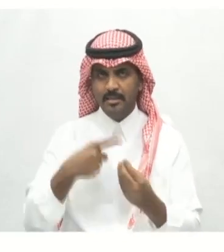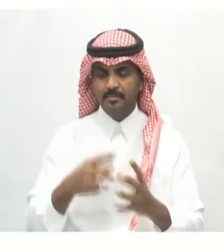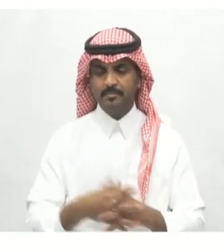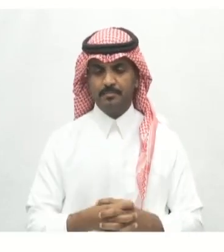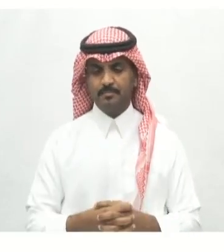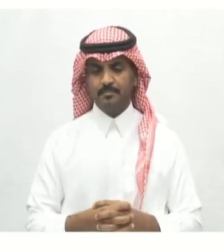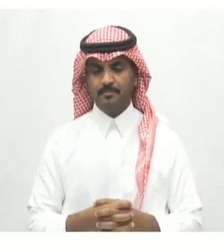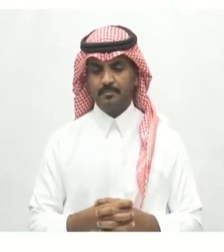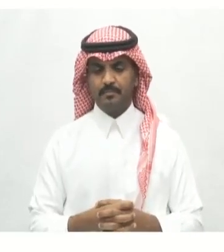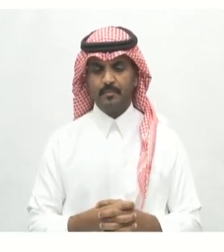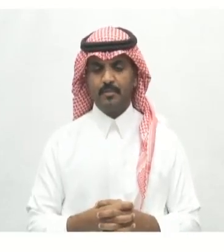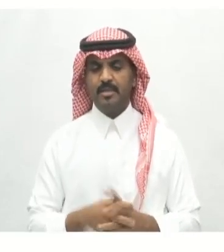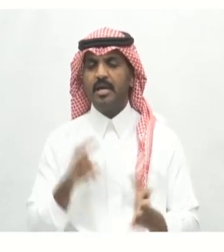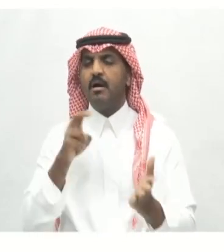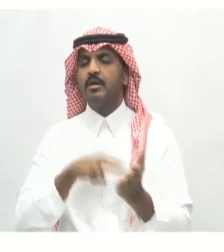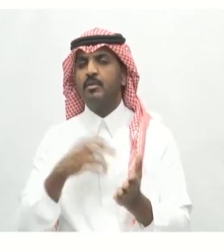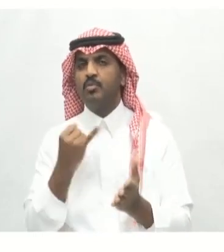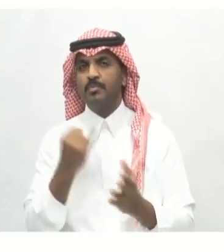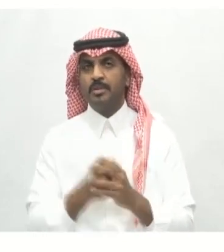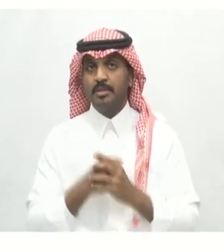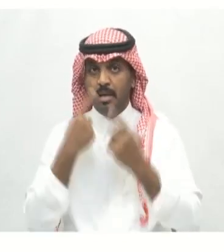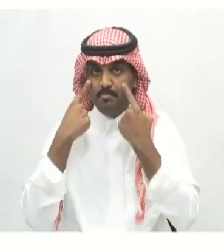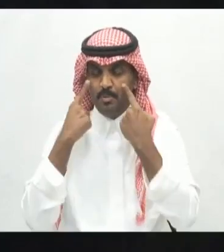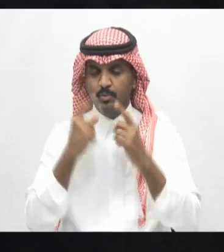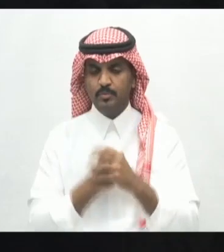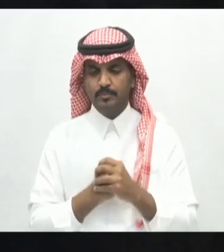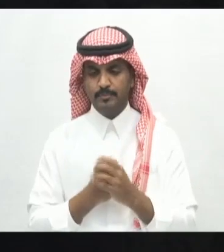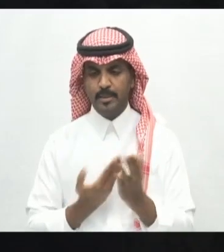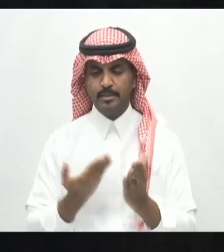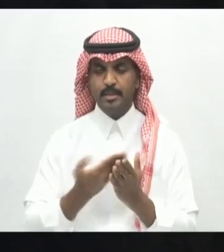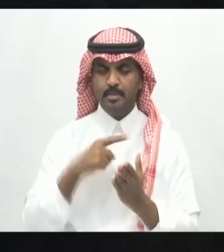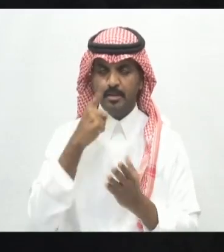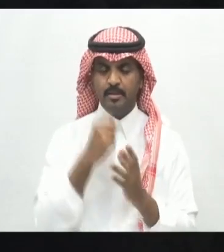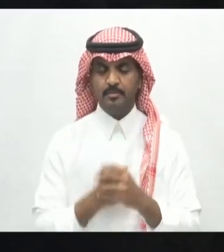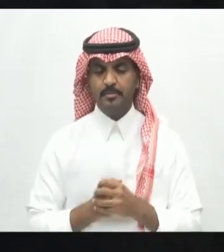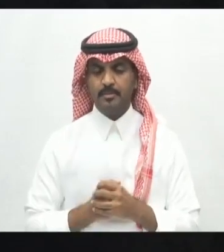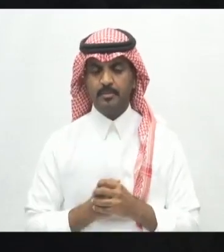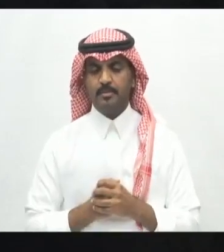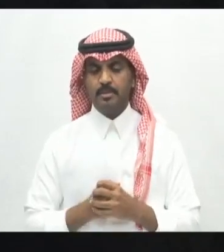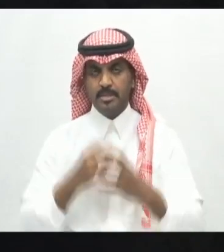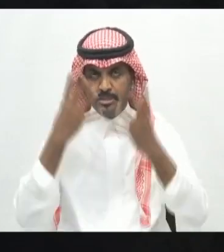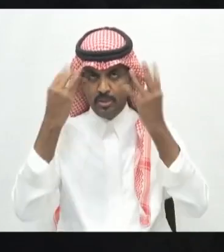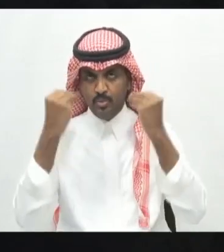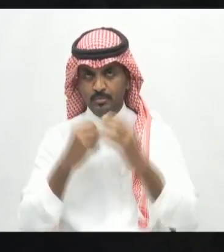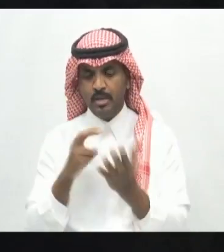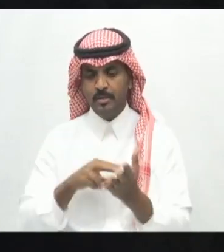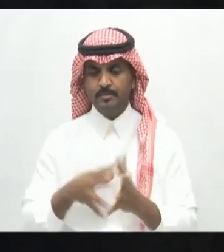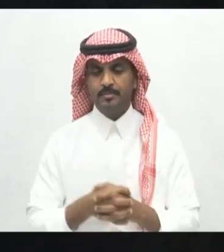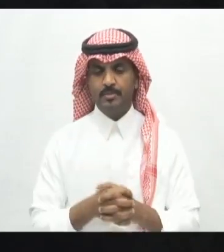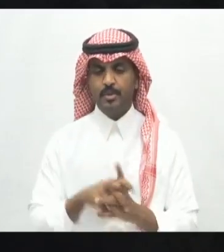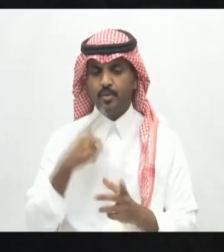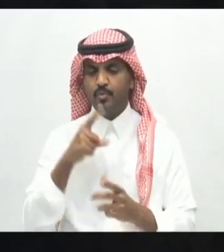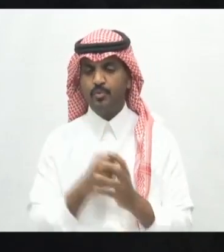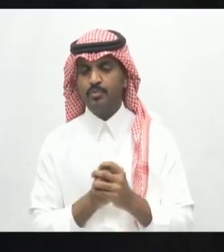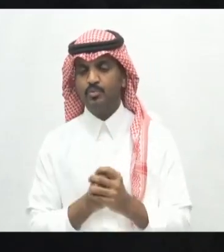التحريم هذه قاعده مهمه تاملوا معي حتى باذن الله تعالى نستوعب هذه القاعده ننظر